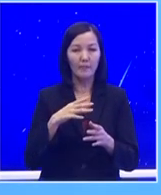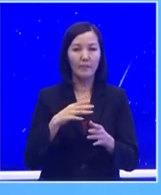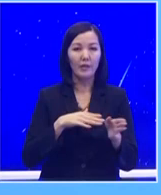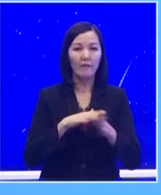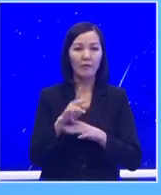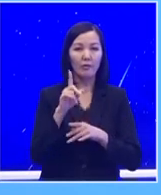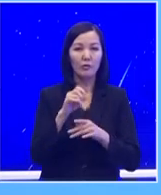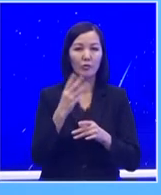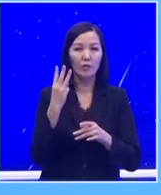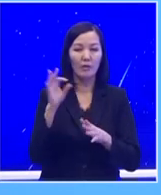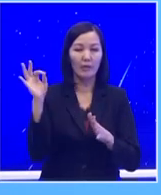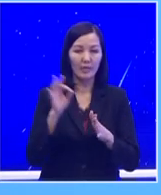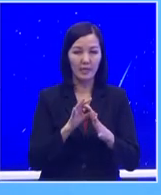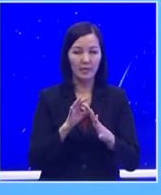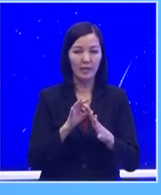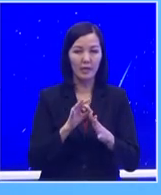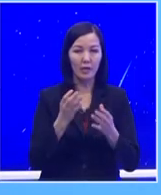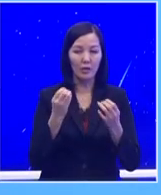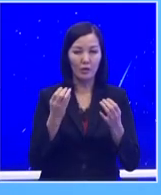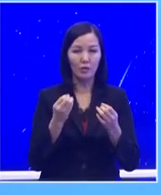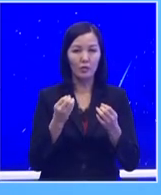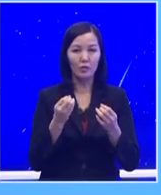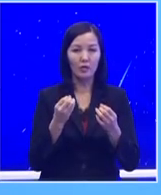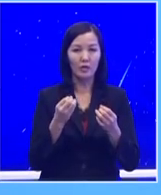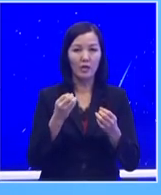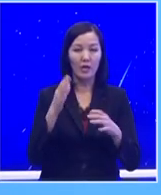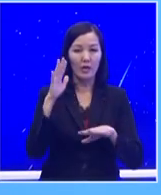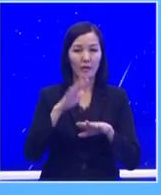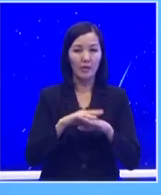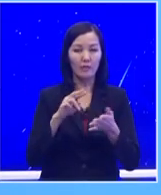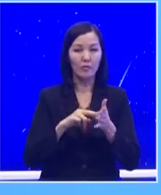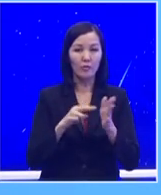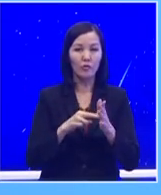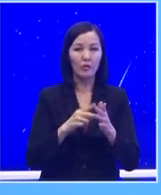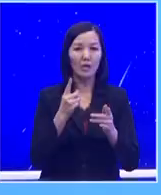на 103%. В том числе местный бюджет